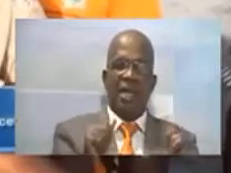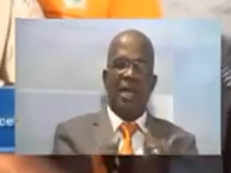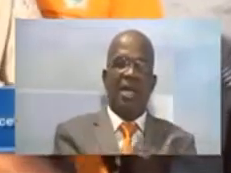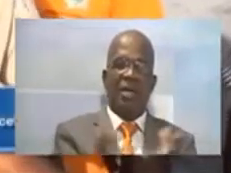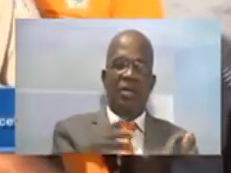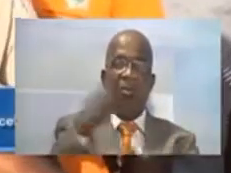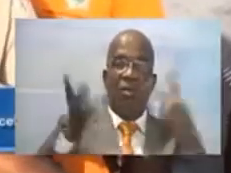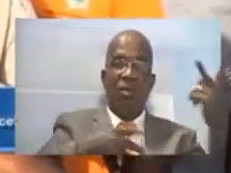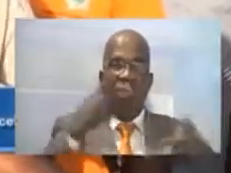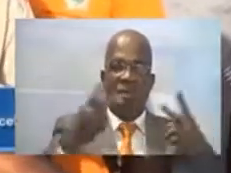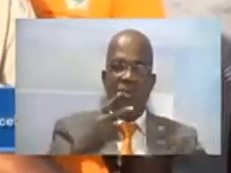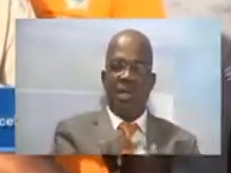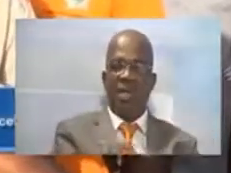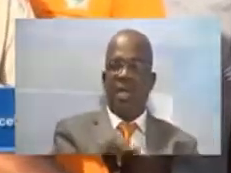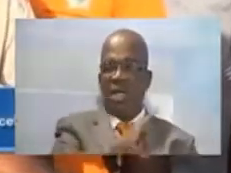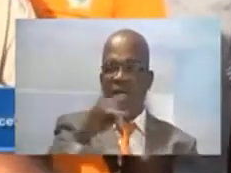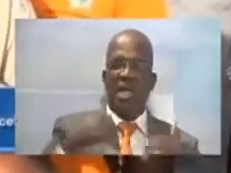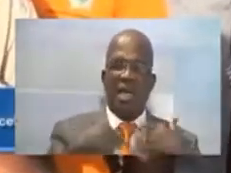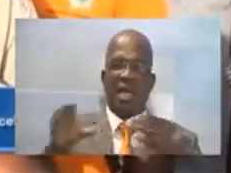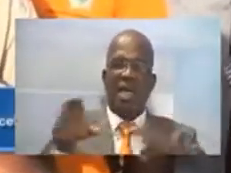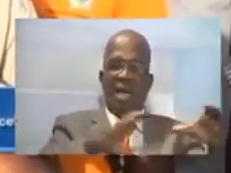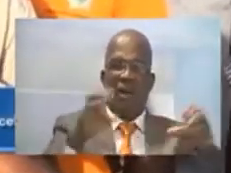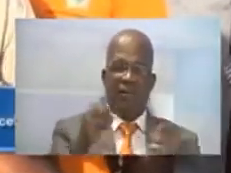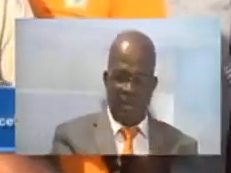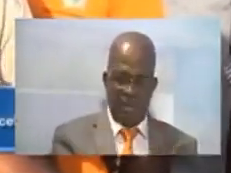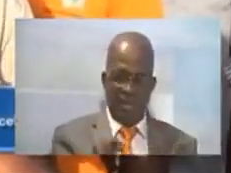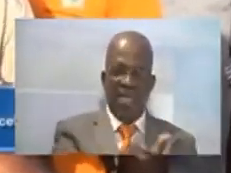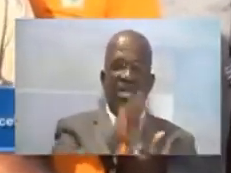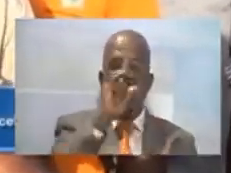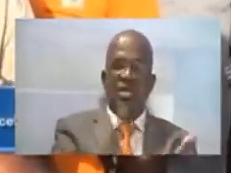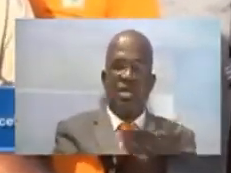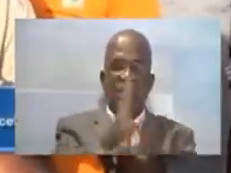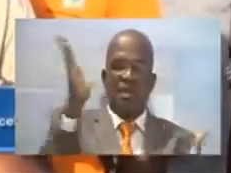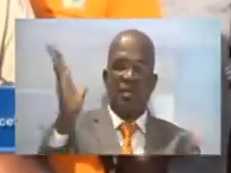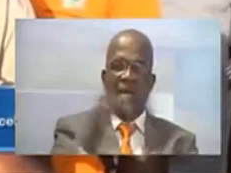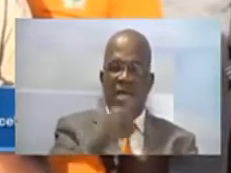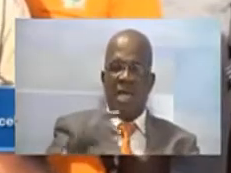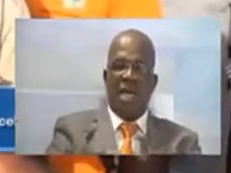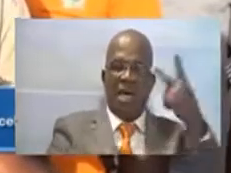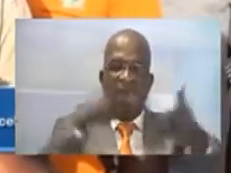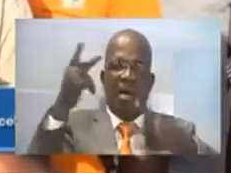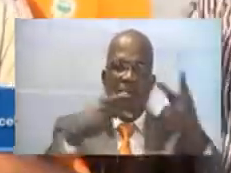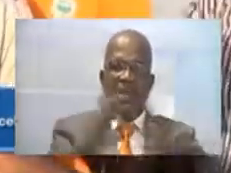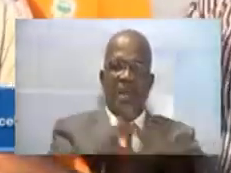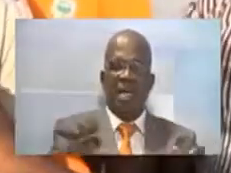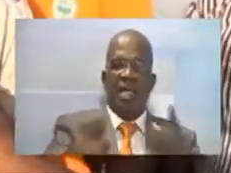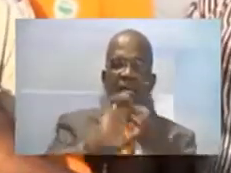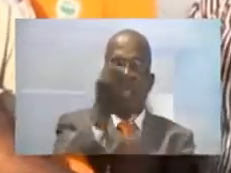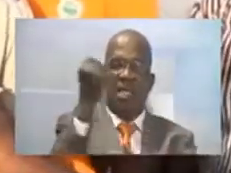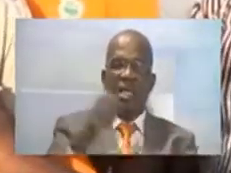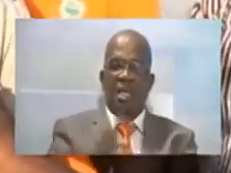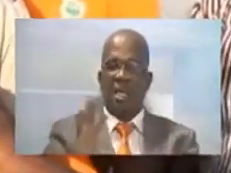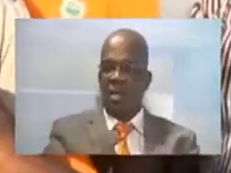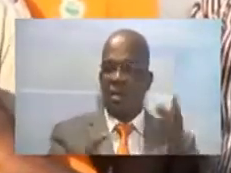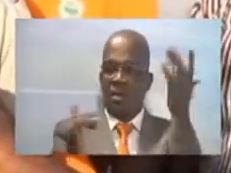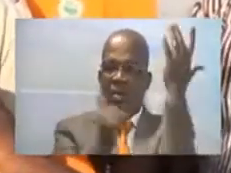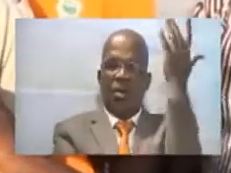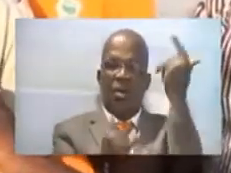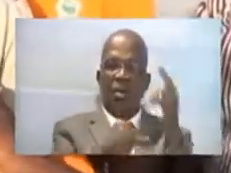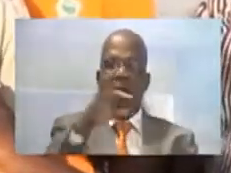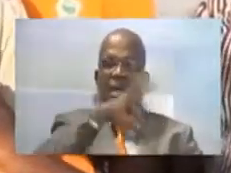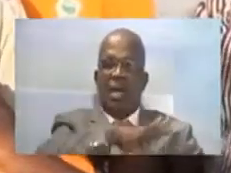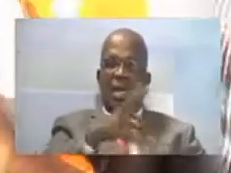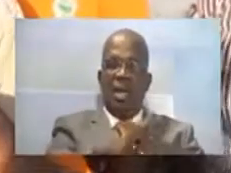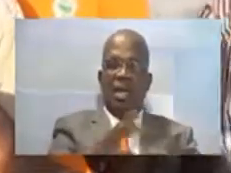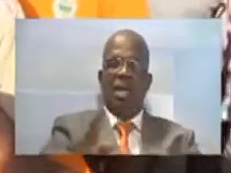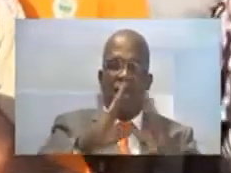de venir nous parler de la situation de notre pays et nous parler de l'intérêt de la paix dont nous avons exprimé un peu nos